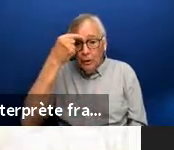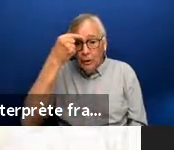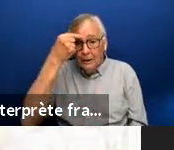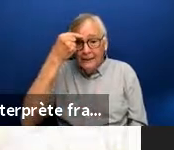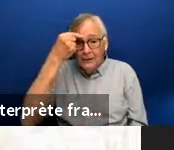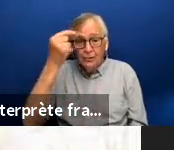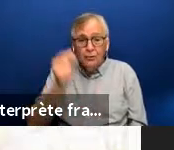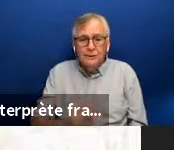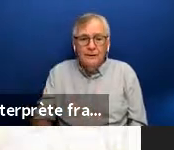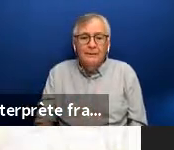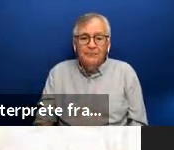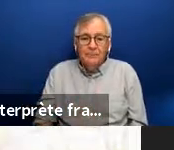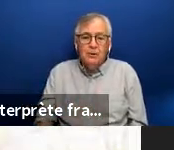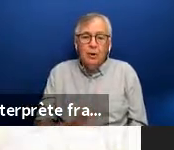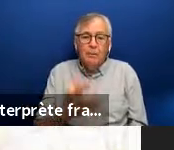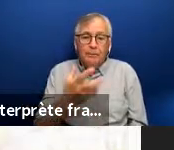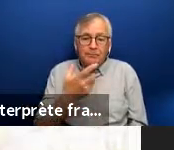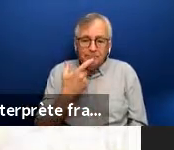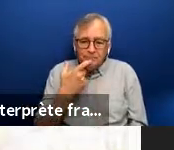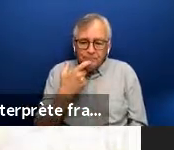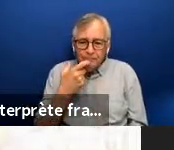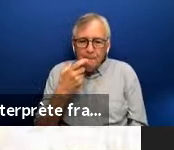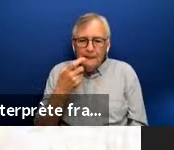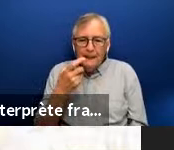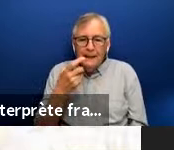yeux. Parce que